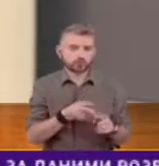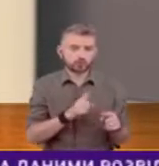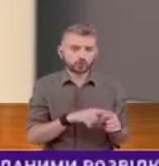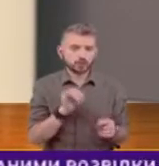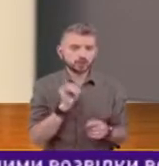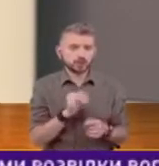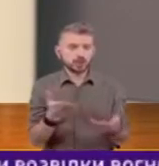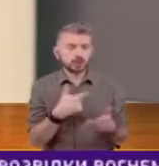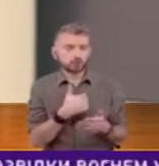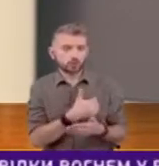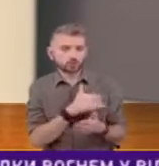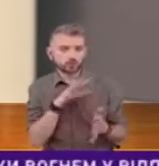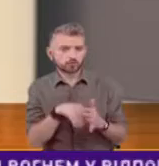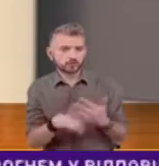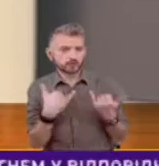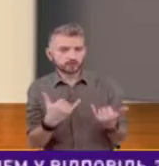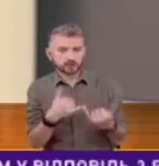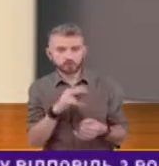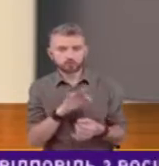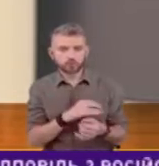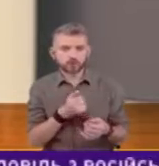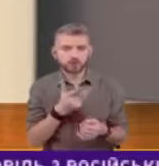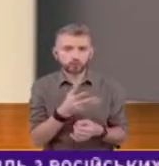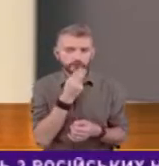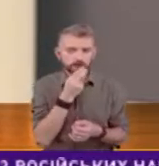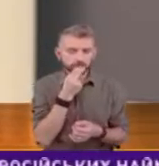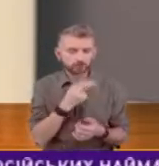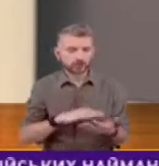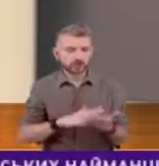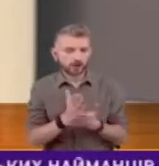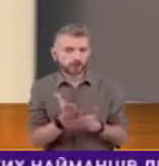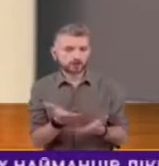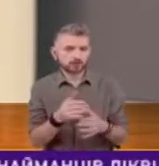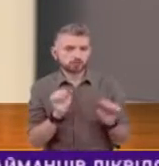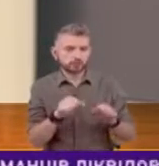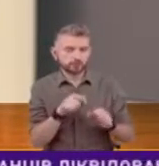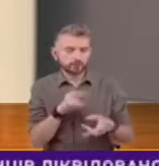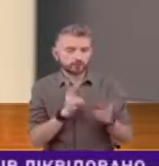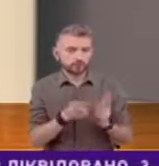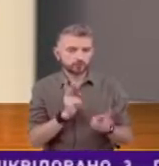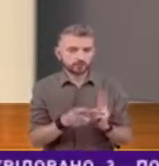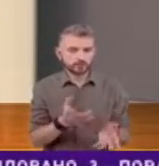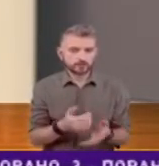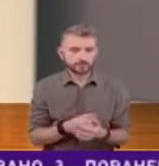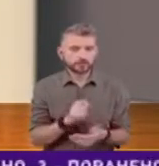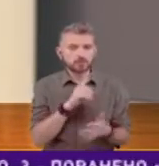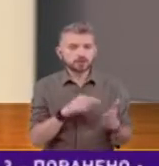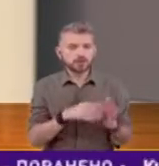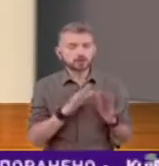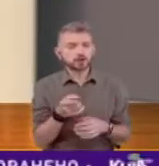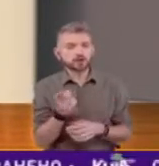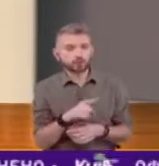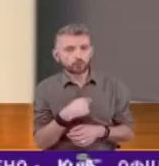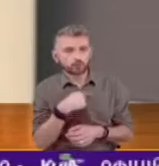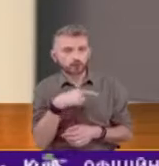і яке ми хочемо запровадити зараз по якраз кількості їжі, якості, маю на увазі, можливості його приготування. Питання тільки стоїть в тому,